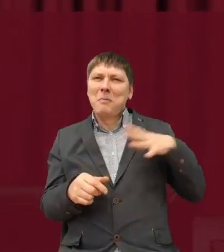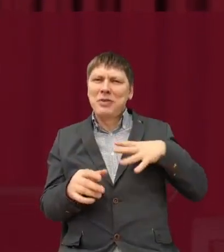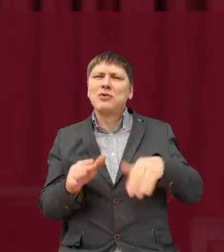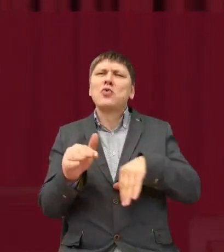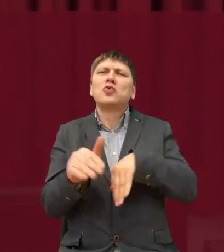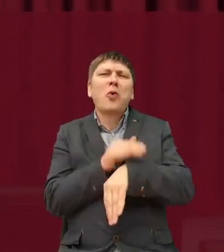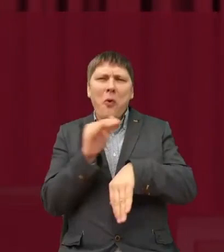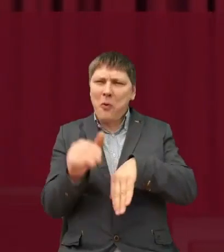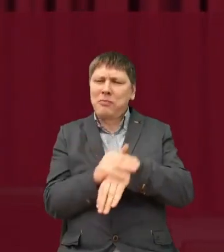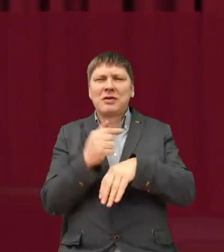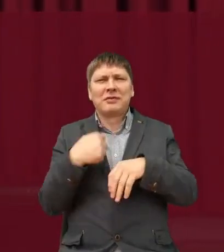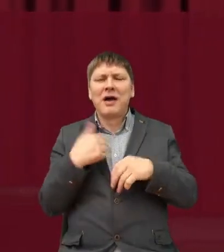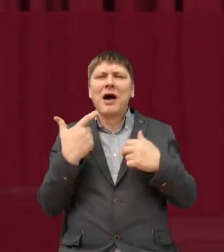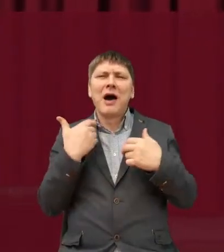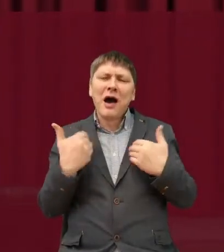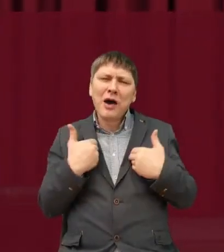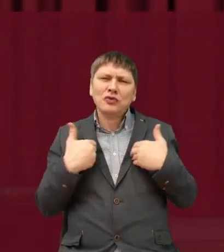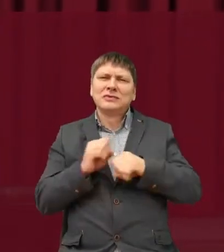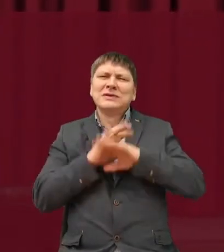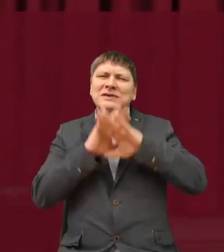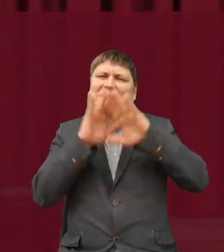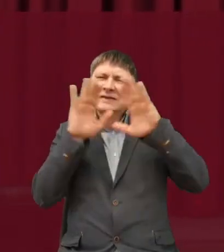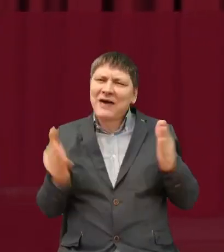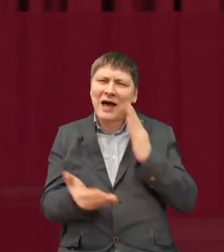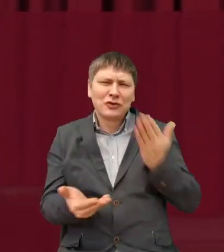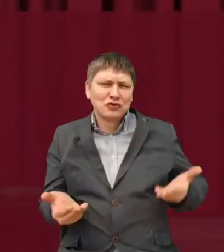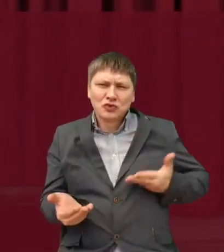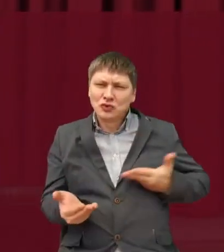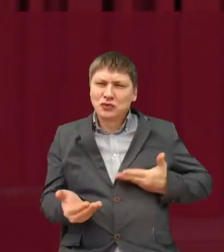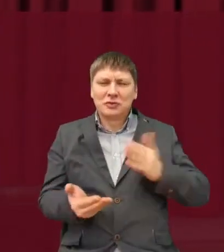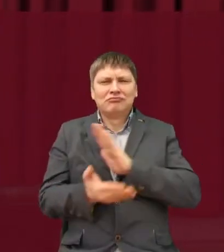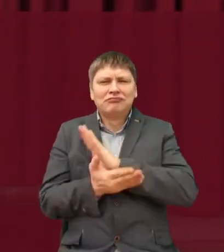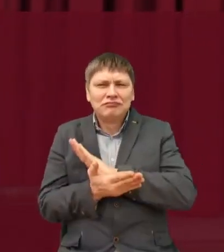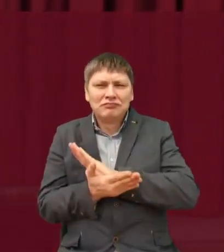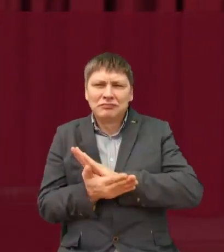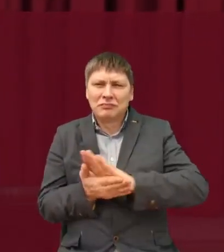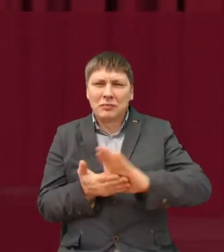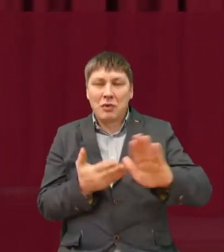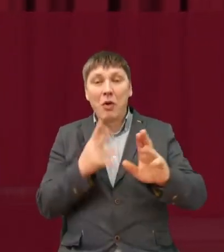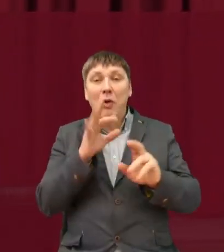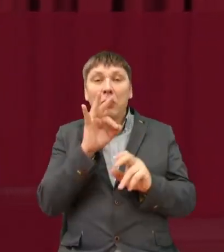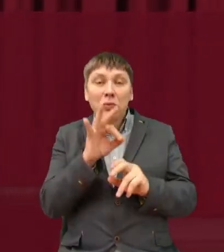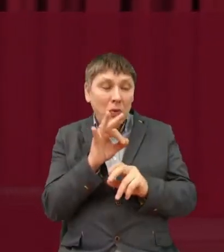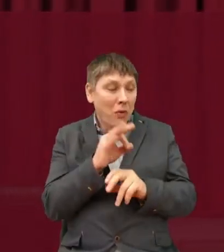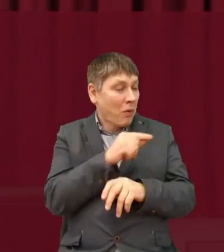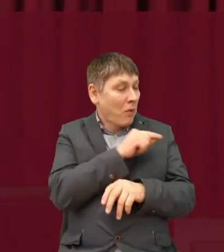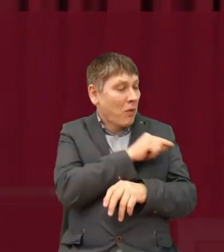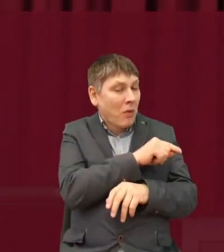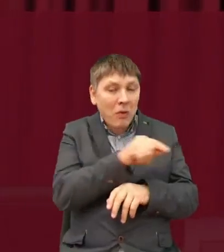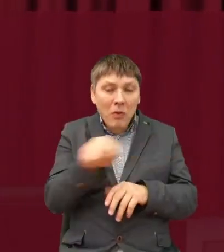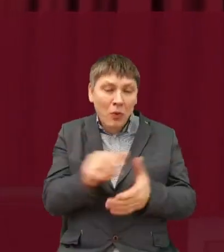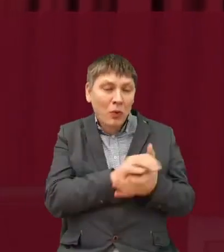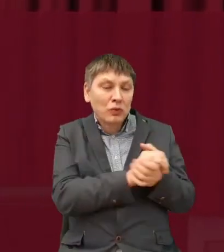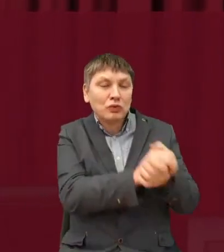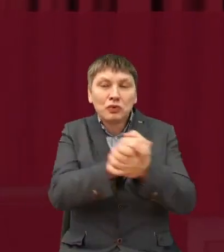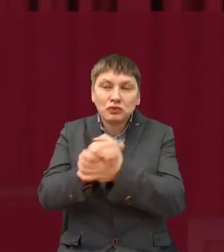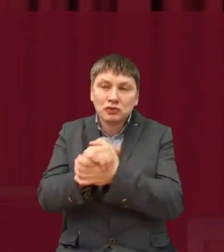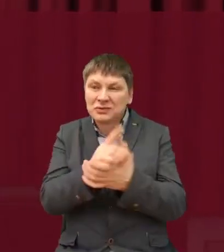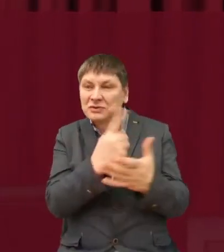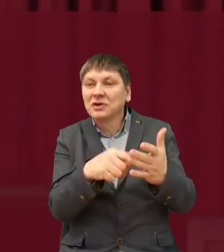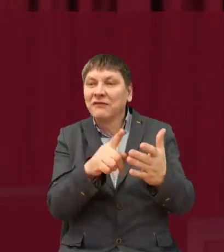праведным вести святую жизнь но вместе с тем окружить себя негодными нечестивыми людьми